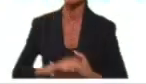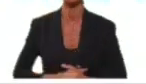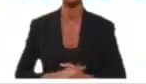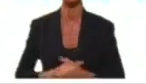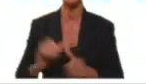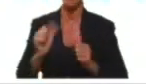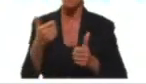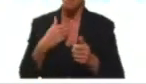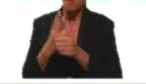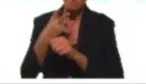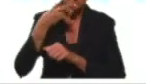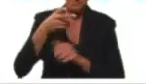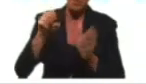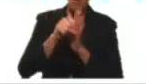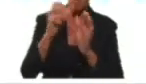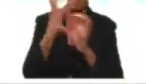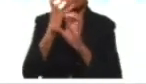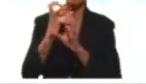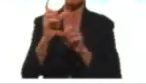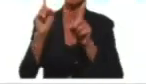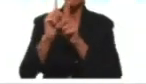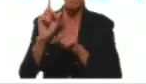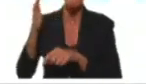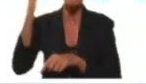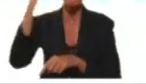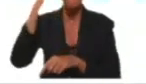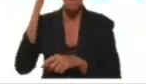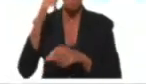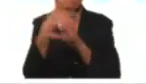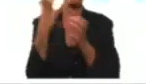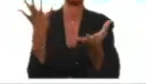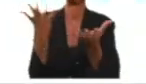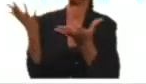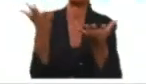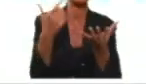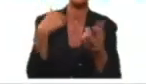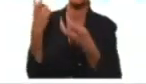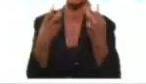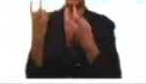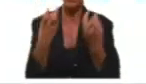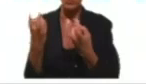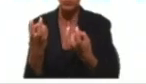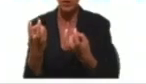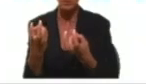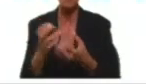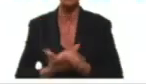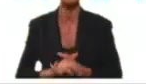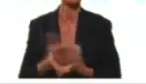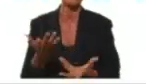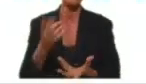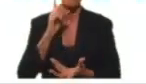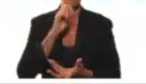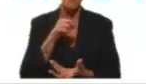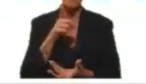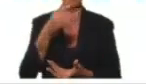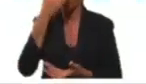żeby móc wsiąść do tych autobusów, no i w końcu też musi wiedzieć, że te autobusy w ogóle gdzieś są, tak? Bo to niestety nie zawsze się